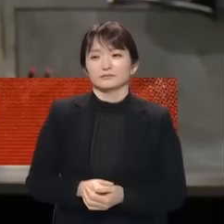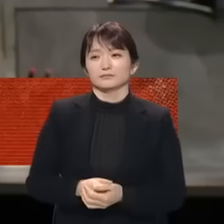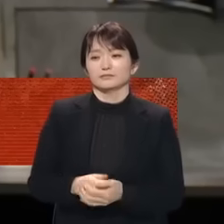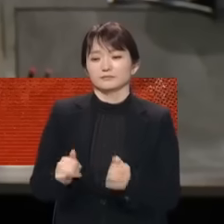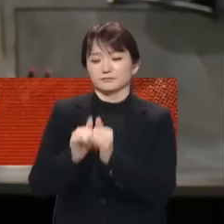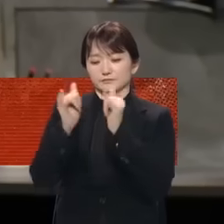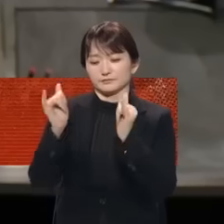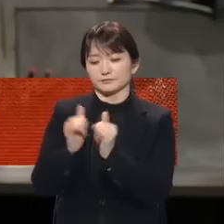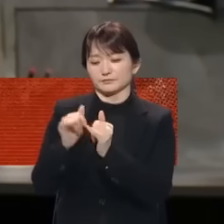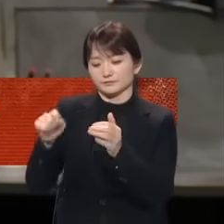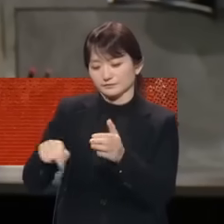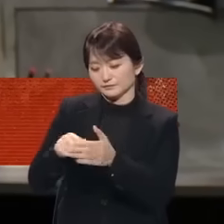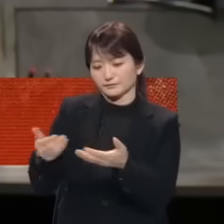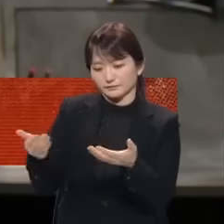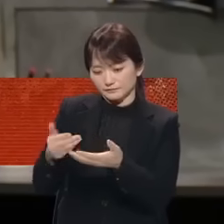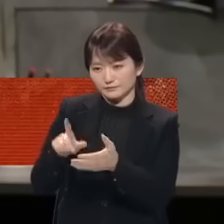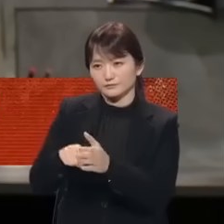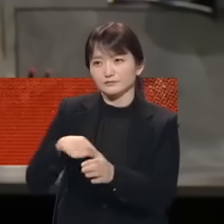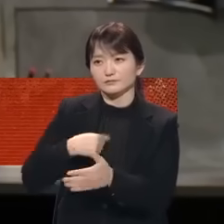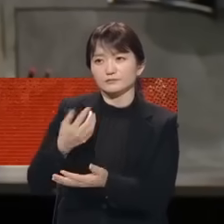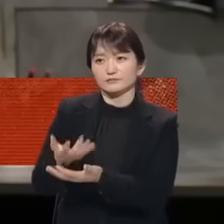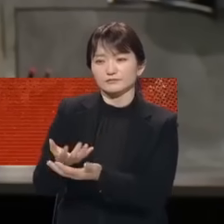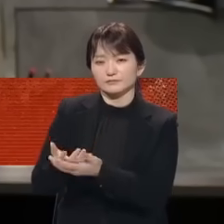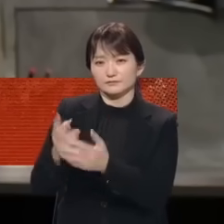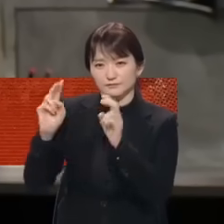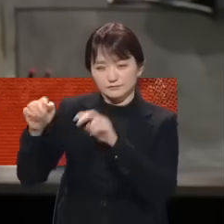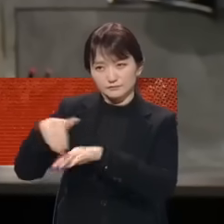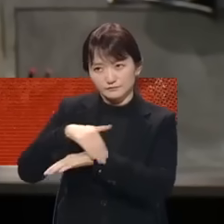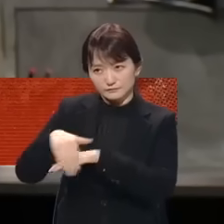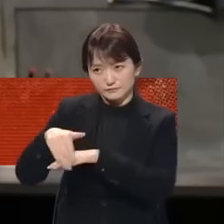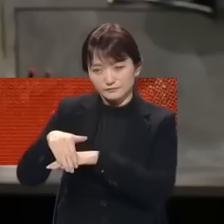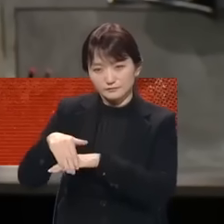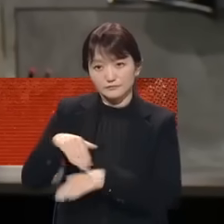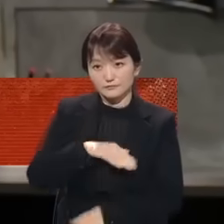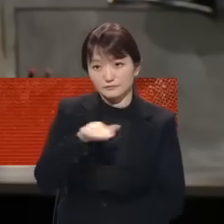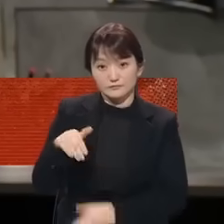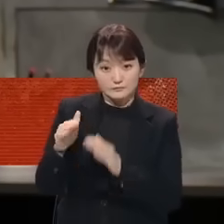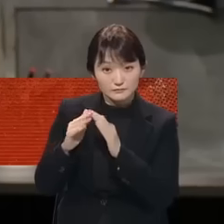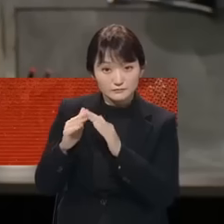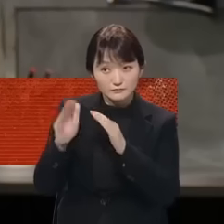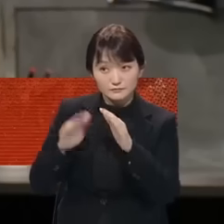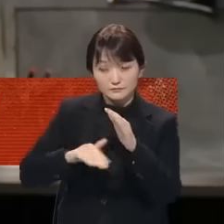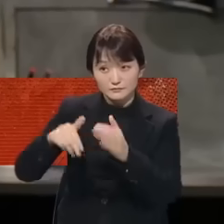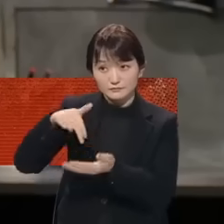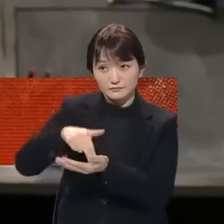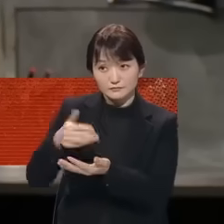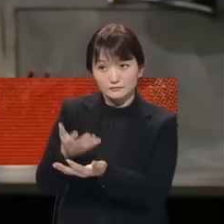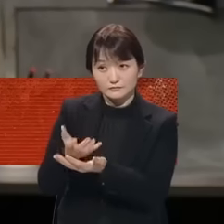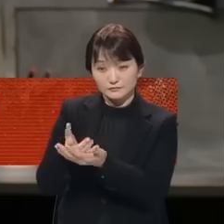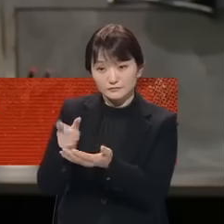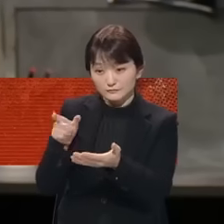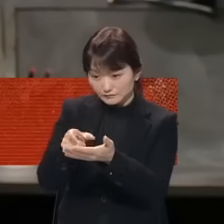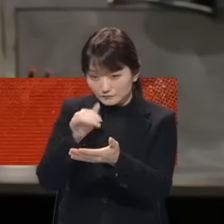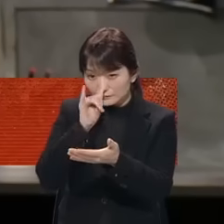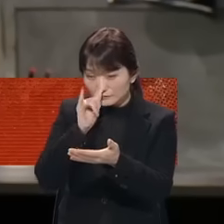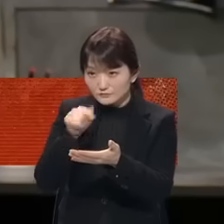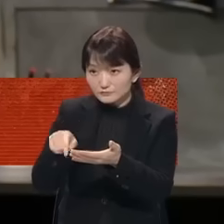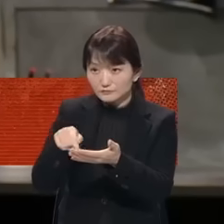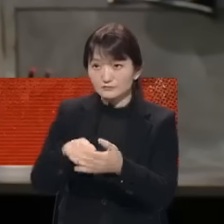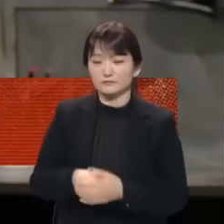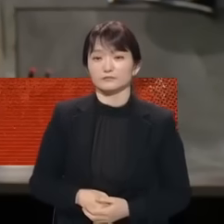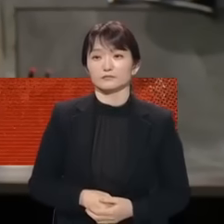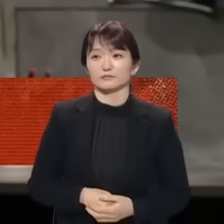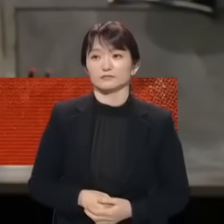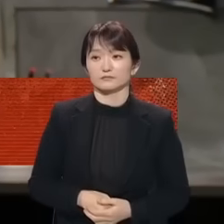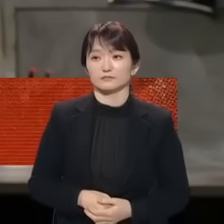사회생활하면서 자기 서류 같은 거 아니면 회사에 다녔으면 우리 집이다 이렇게 공식적으로 기재는 문서 같은 것들이 있을 수 있지 않습니까 연금을